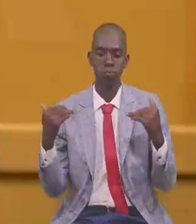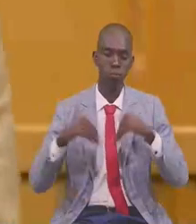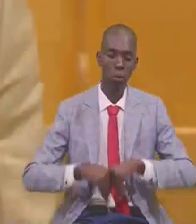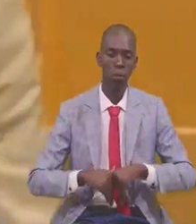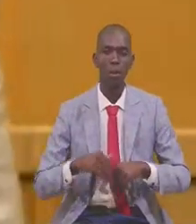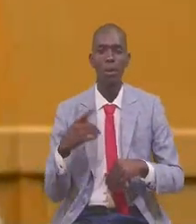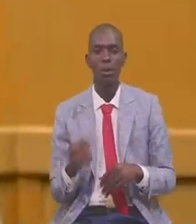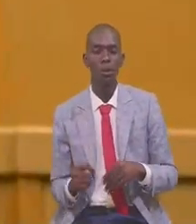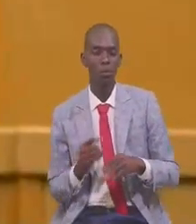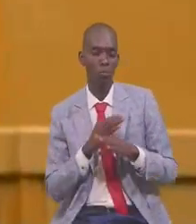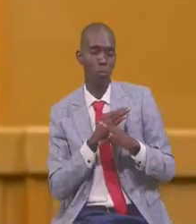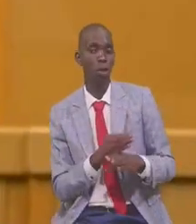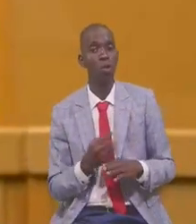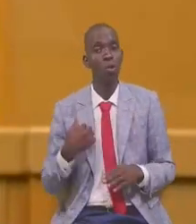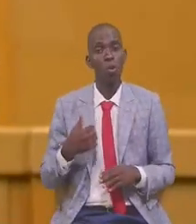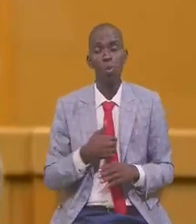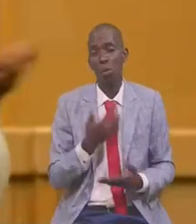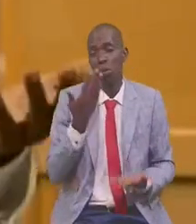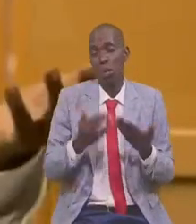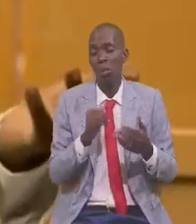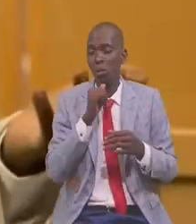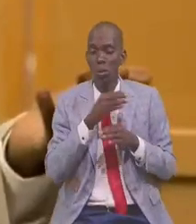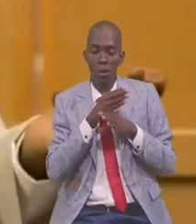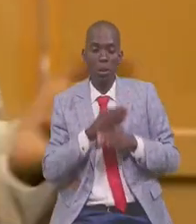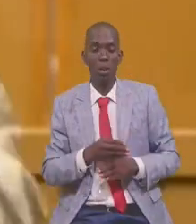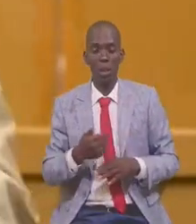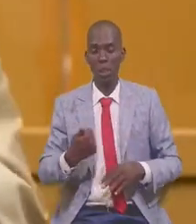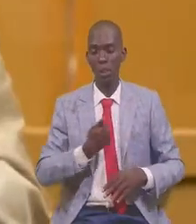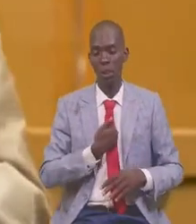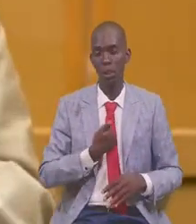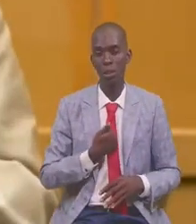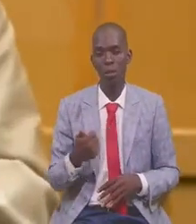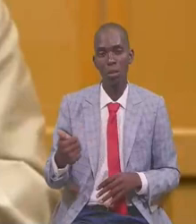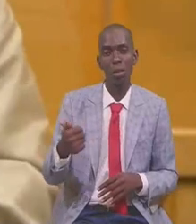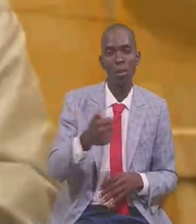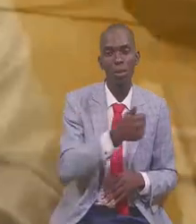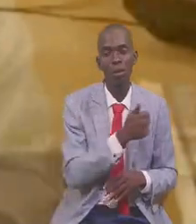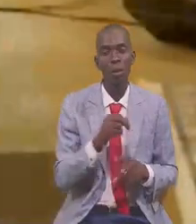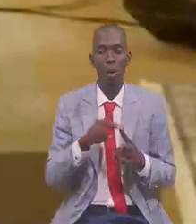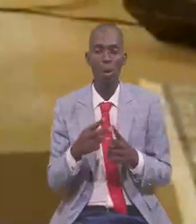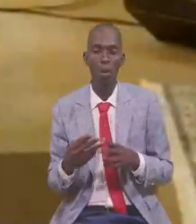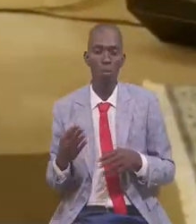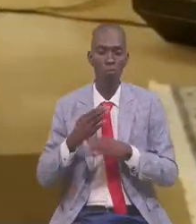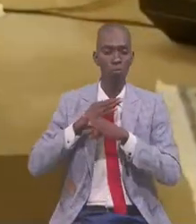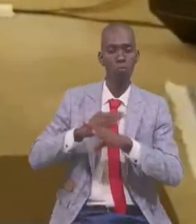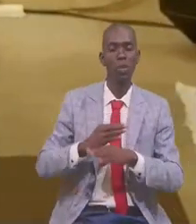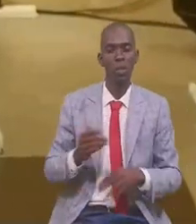séparent plusieurs d'un enroulement fructueux. Parfois, ce n'est pas nous-mêmes qui nous